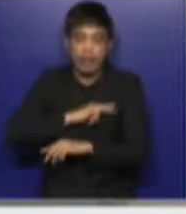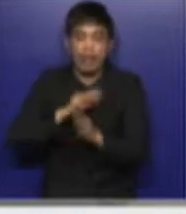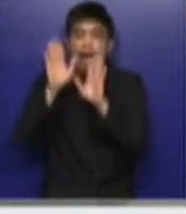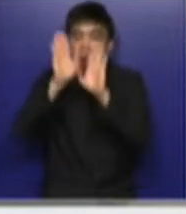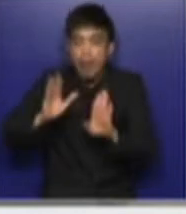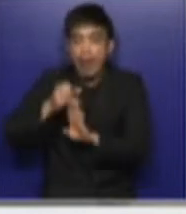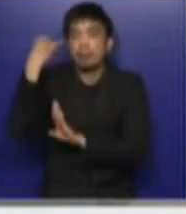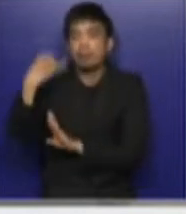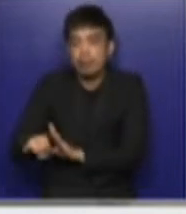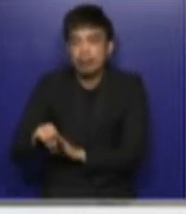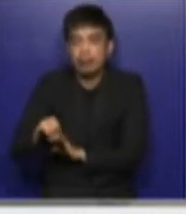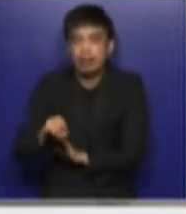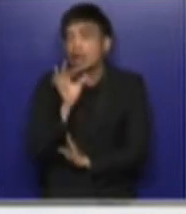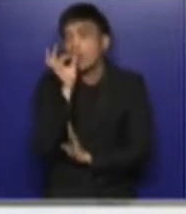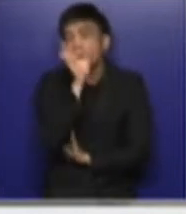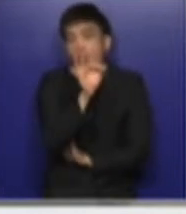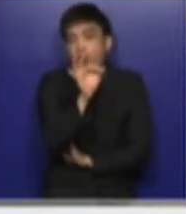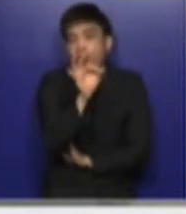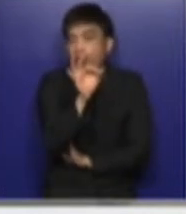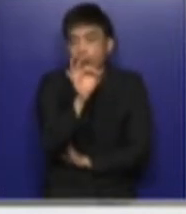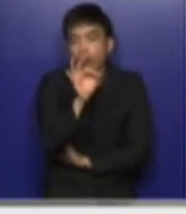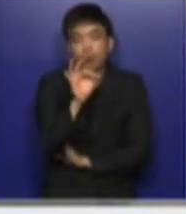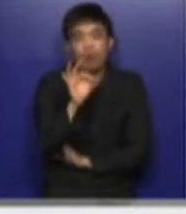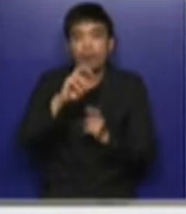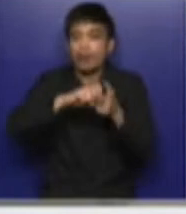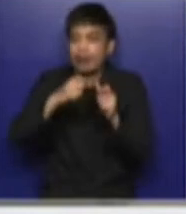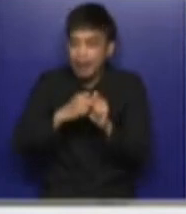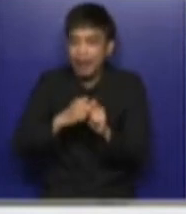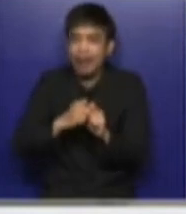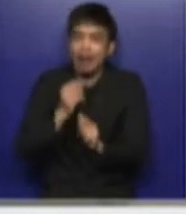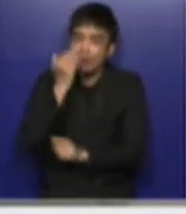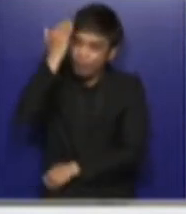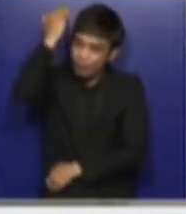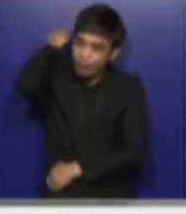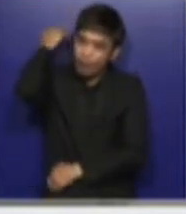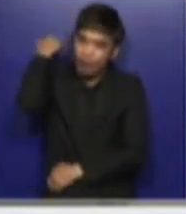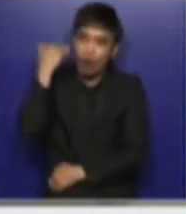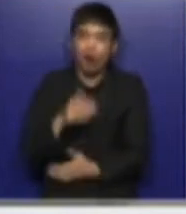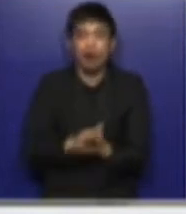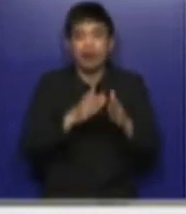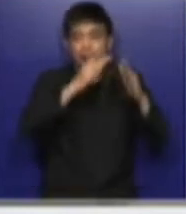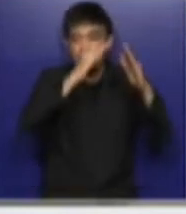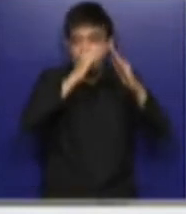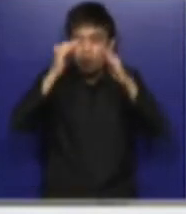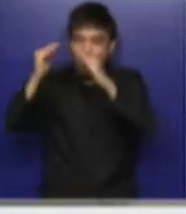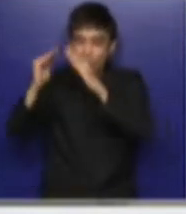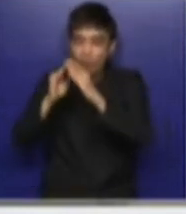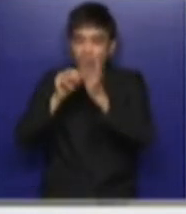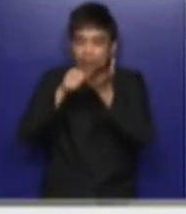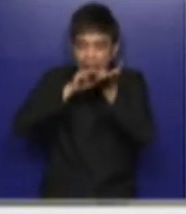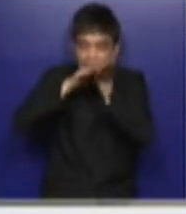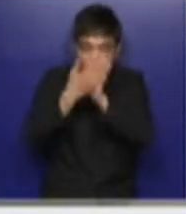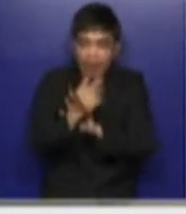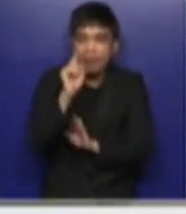จะฟ้องร้องอีกค่ะเหมือนที่เคยเป็นมานะคะในช่วงที่ผ่านมาค่ะมีหลายๆแห่งถูกปรับปรุงอย่างไม่ถูกวิธีเช่นการท